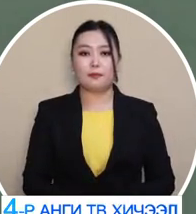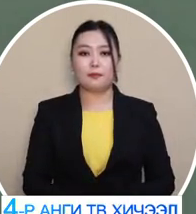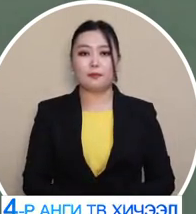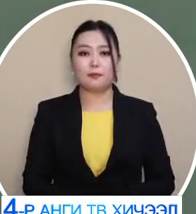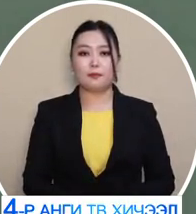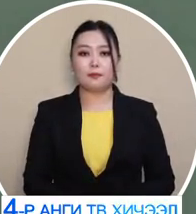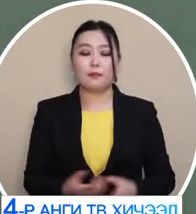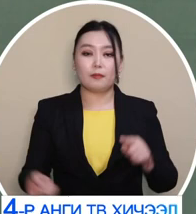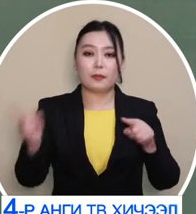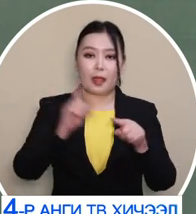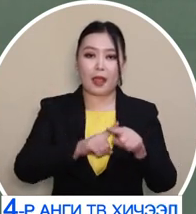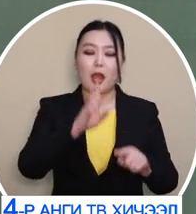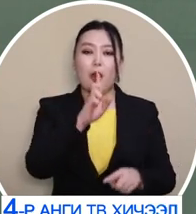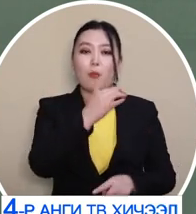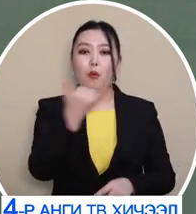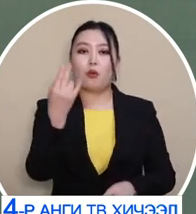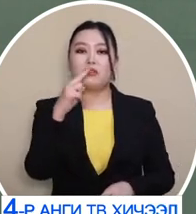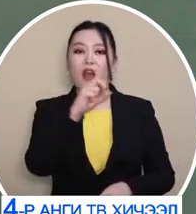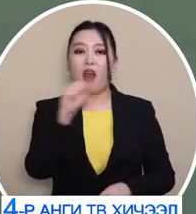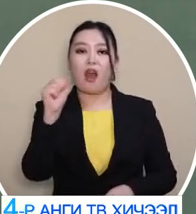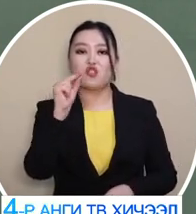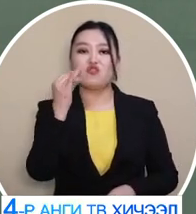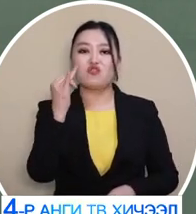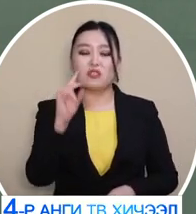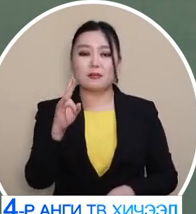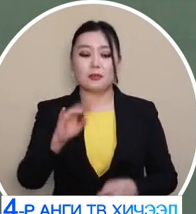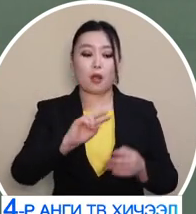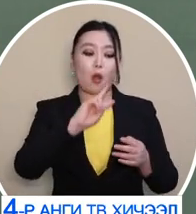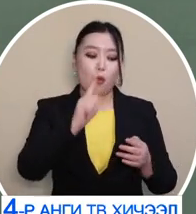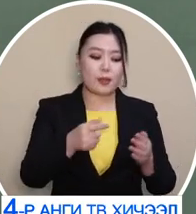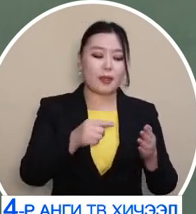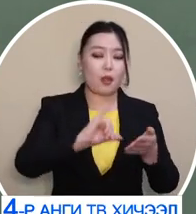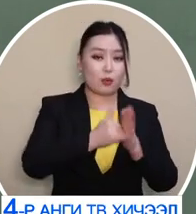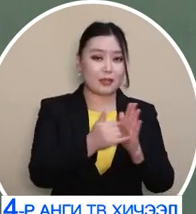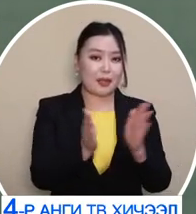За мөн будаачин гэсэн үгийн утгыг бас хамтдаа тайлбарлая.